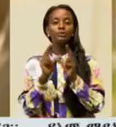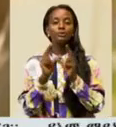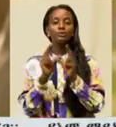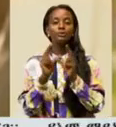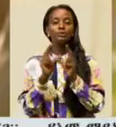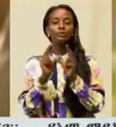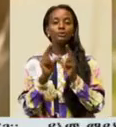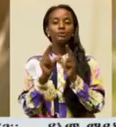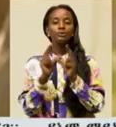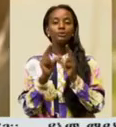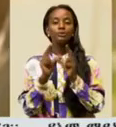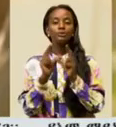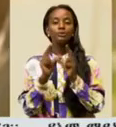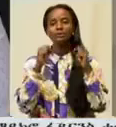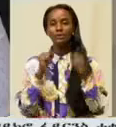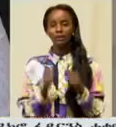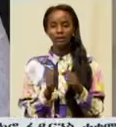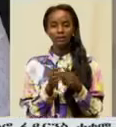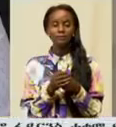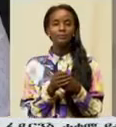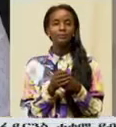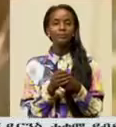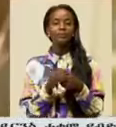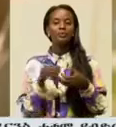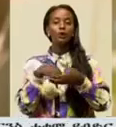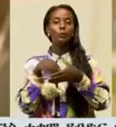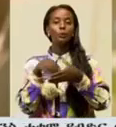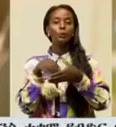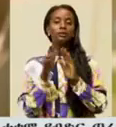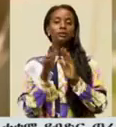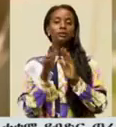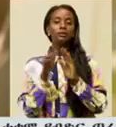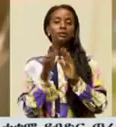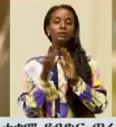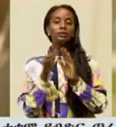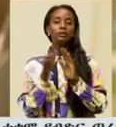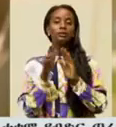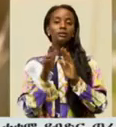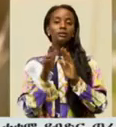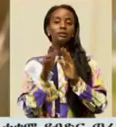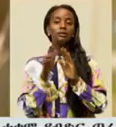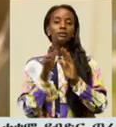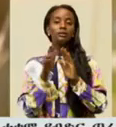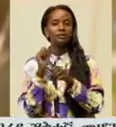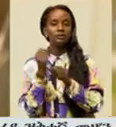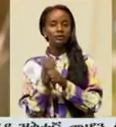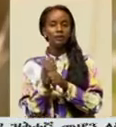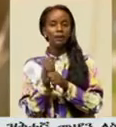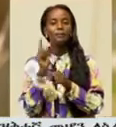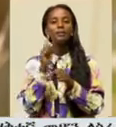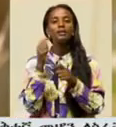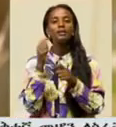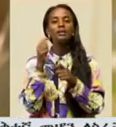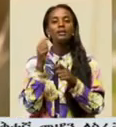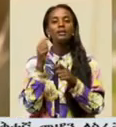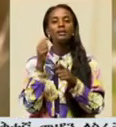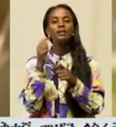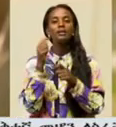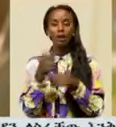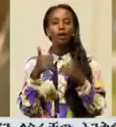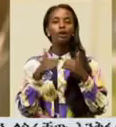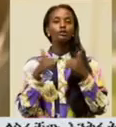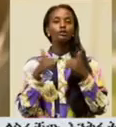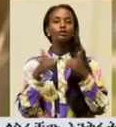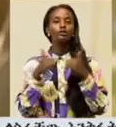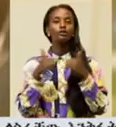ያን የያዘ ራሱን የቻለ ወጥ የሆነ ራሱን በዛ በተግባሩ ላይ ምን እንሰራለው ምንድን ነው የምተገብረው የሚለውን ለይቶ